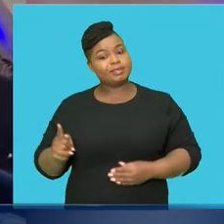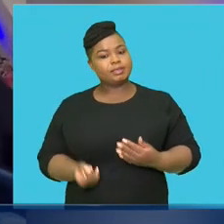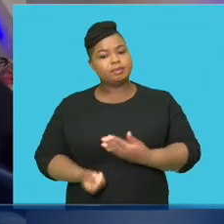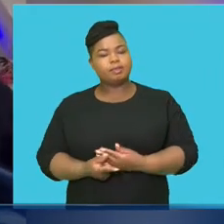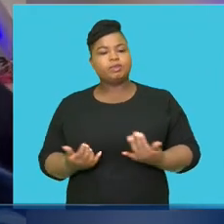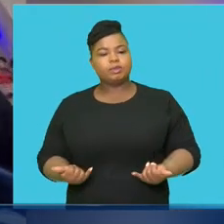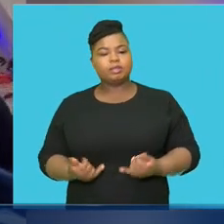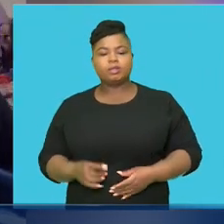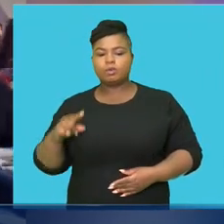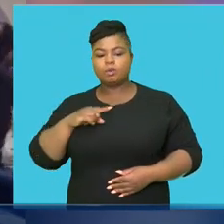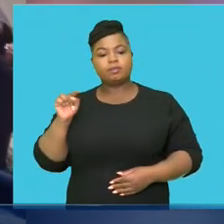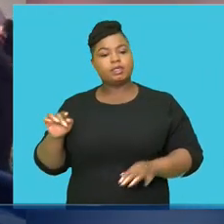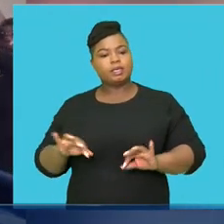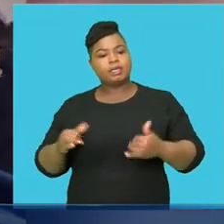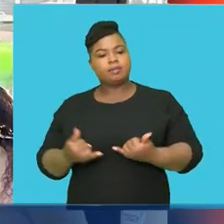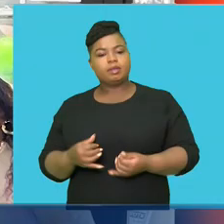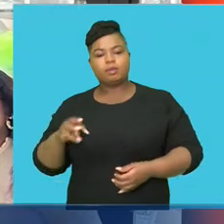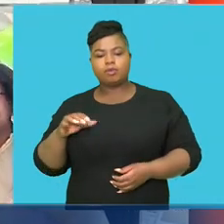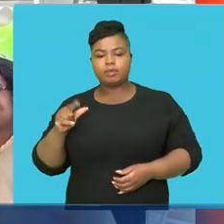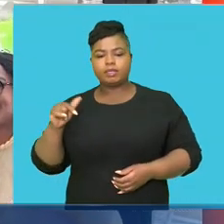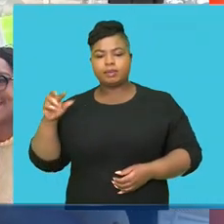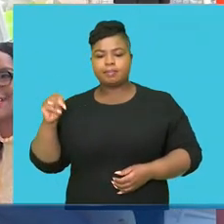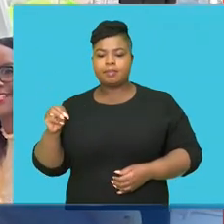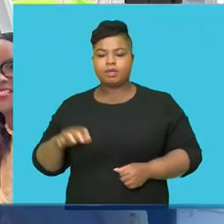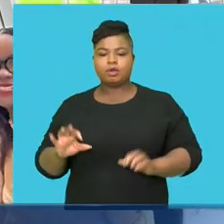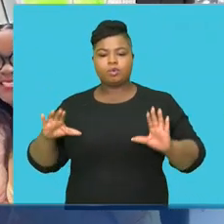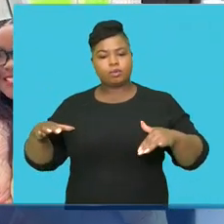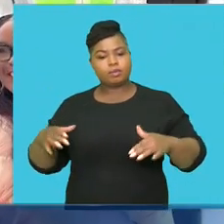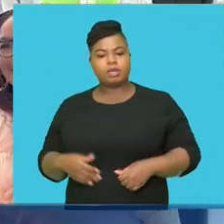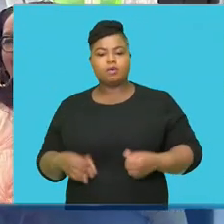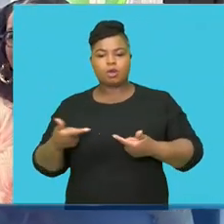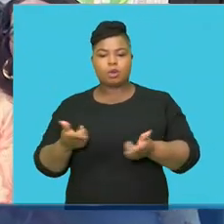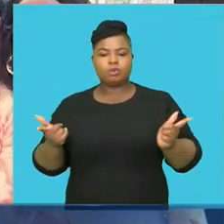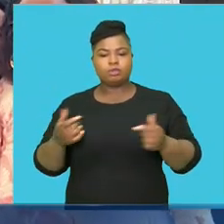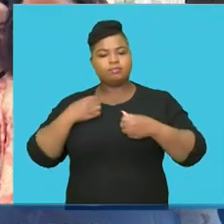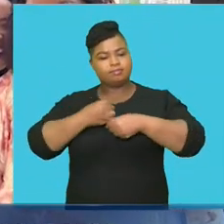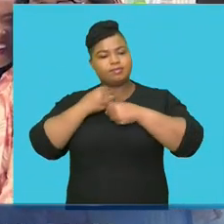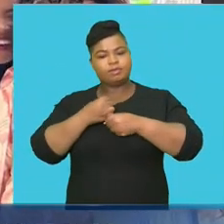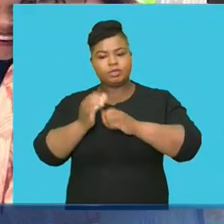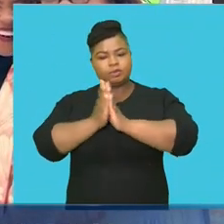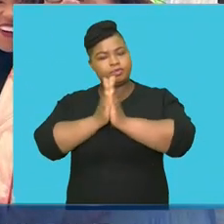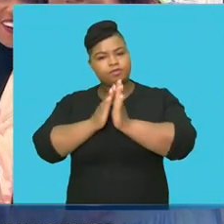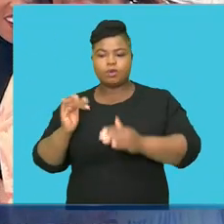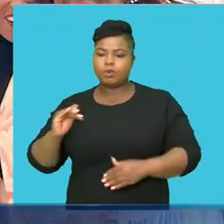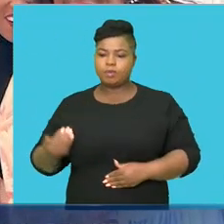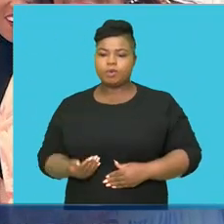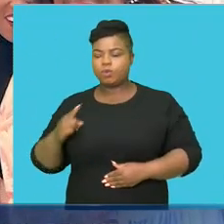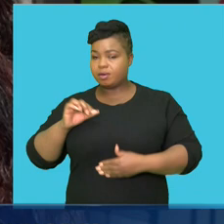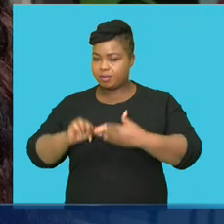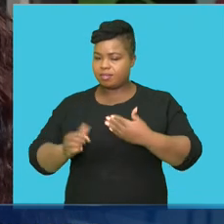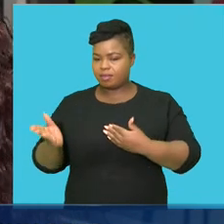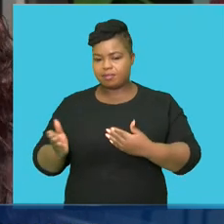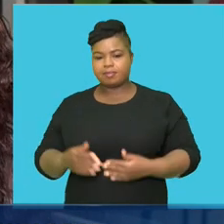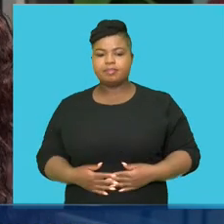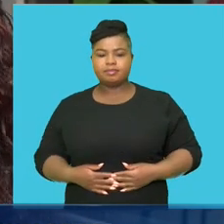na mklanje njengoba imkampani imomentum group. Ibutula imkankasoyayo yokutazabizfazanem jengoba guinyangayabom.